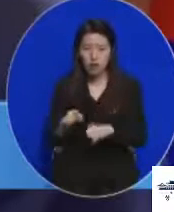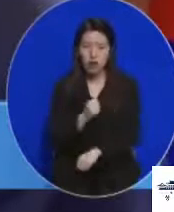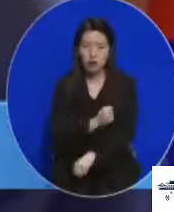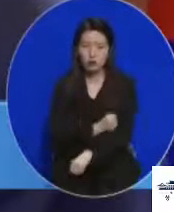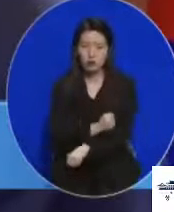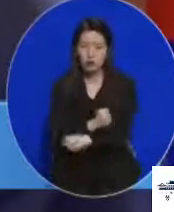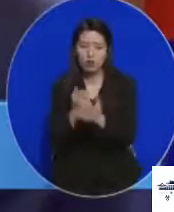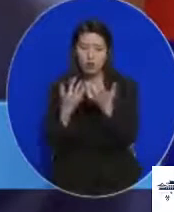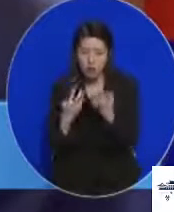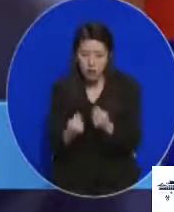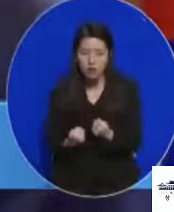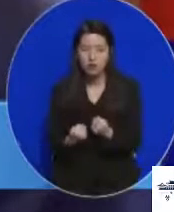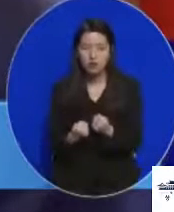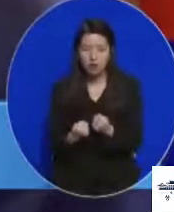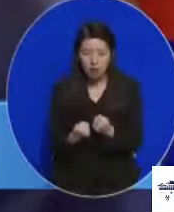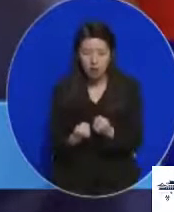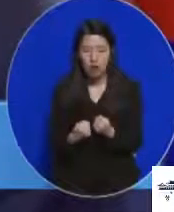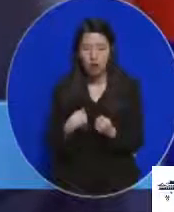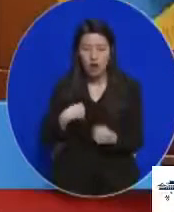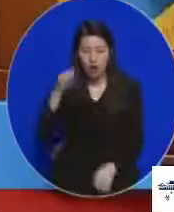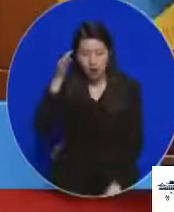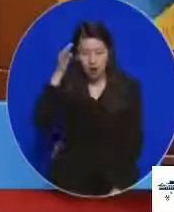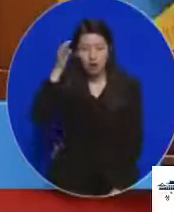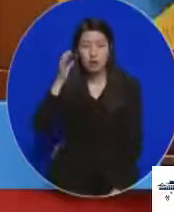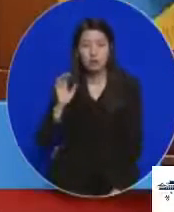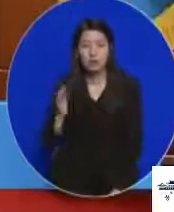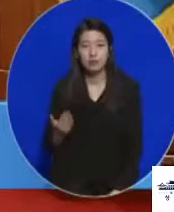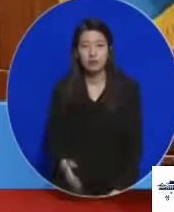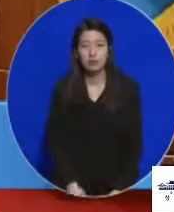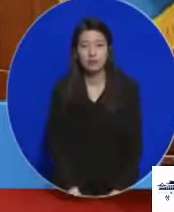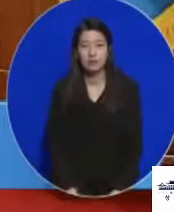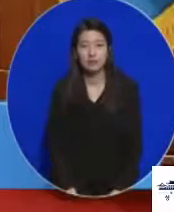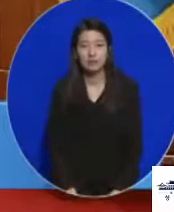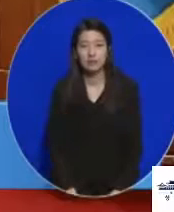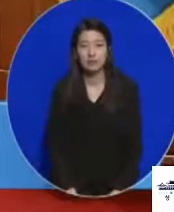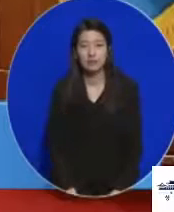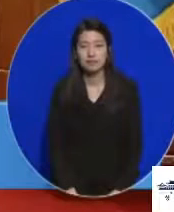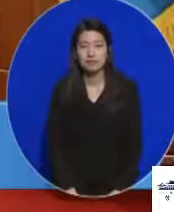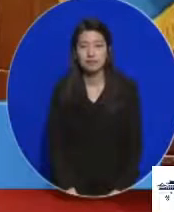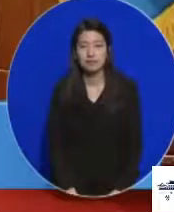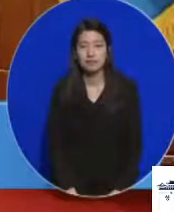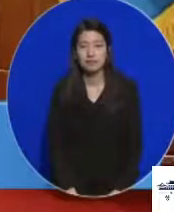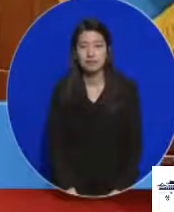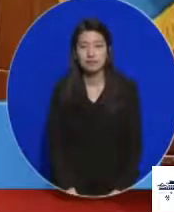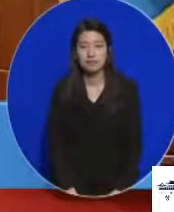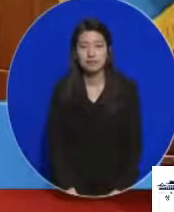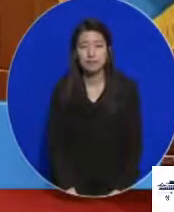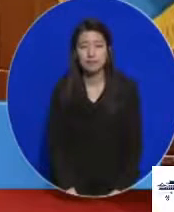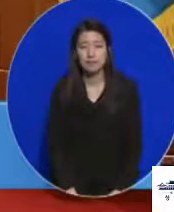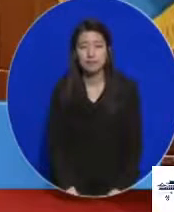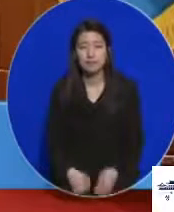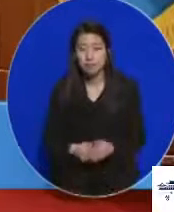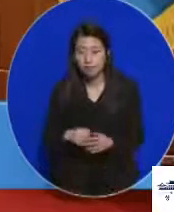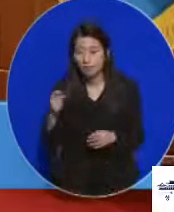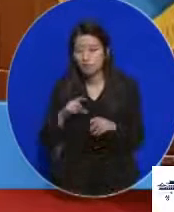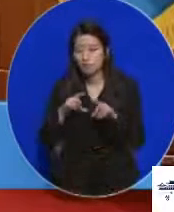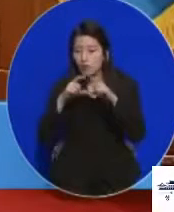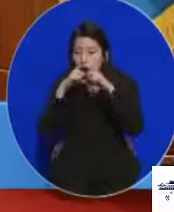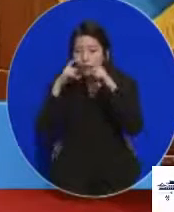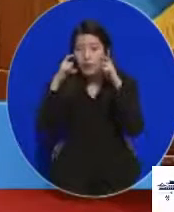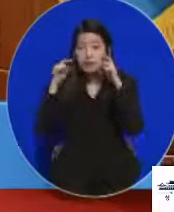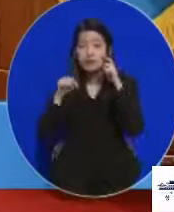새롭게 깨닫게 되었습니다 우리는 주변에서 흔하게 보던 물품 하나가